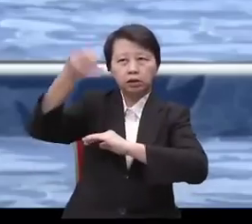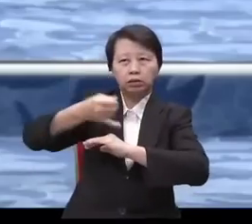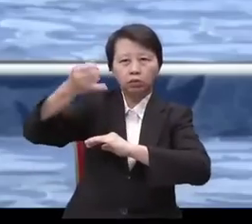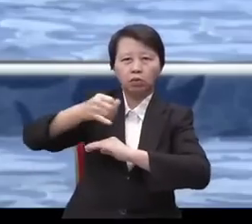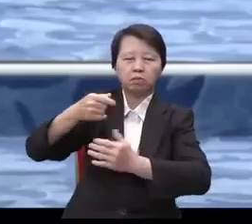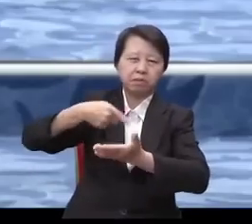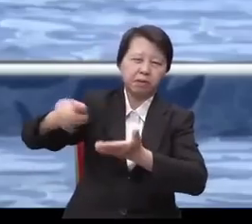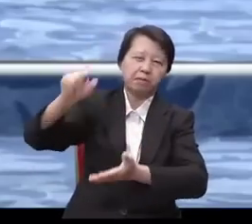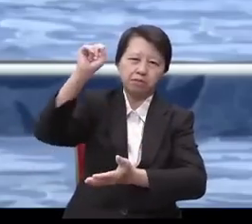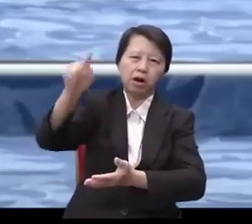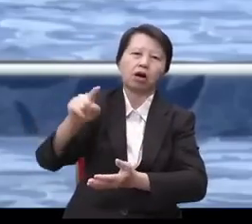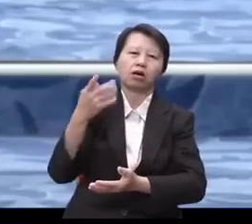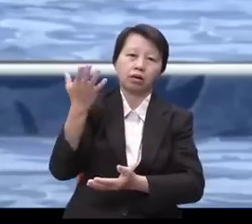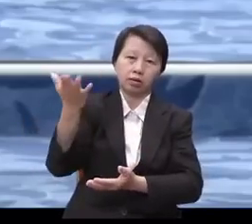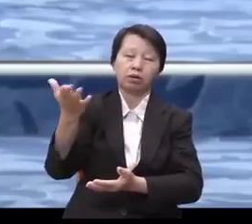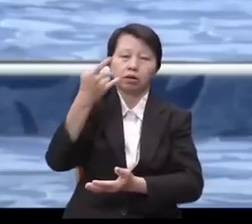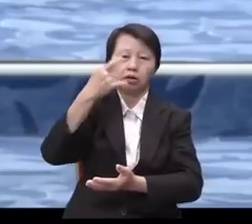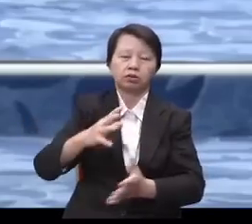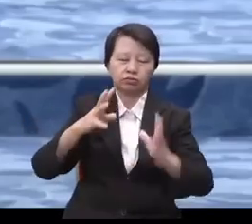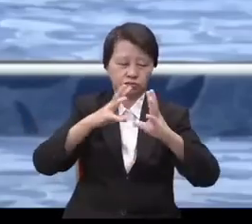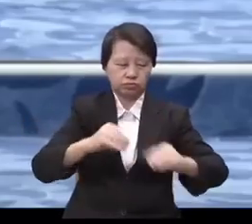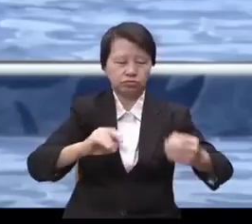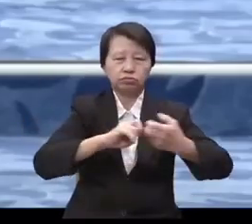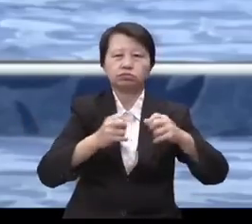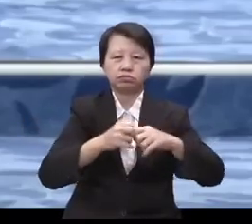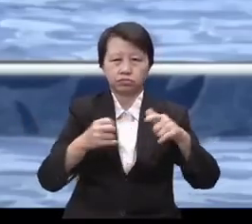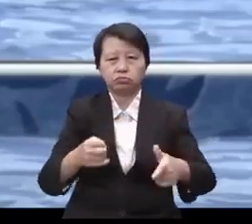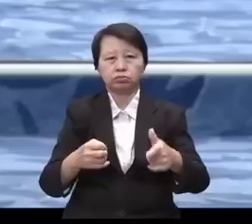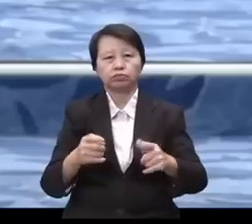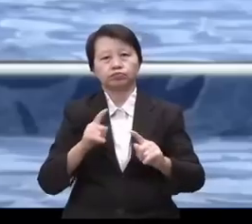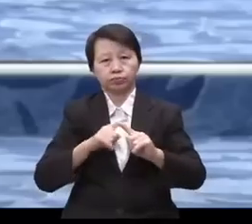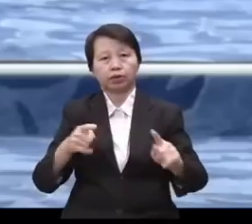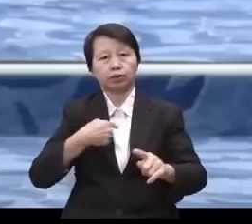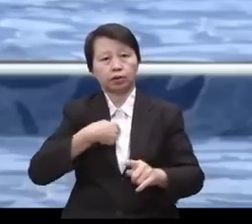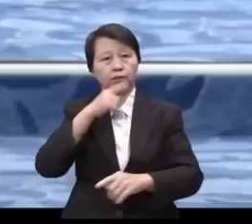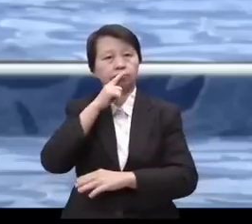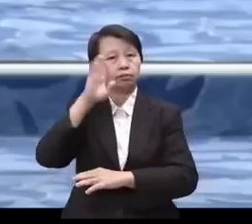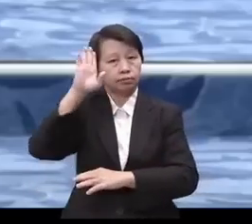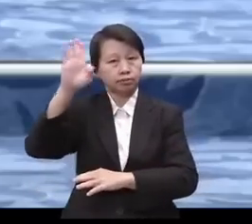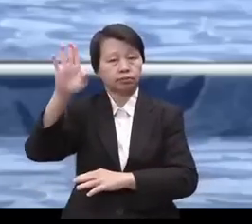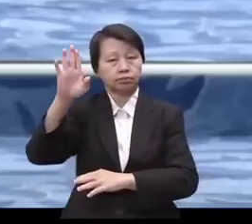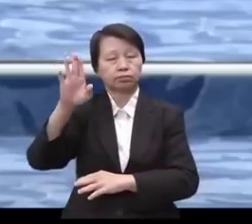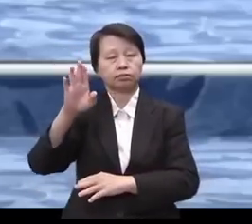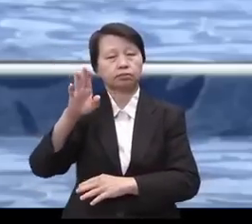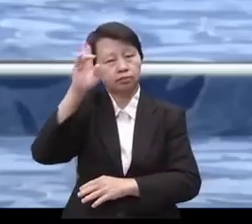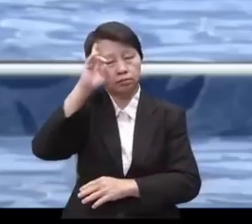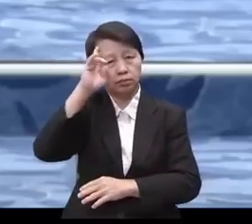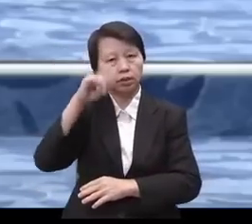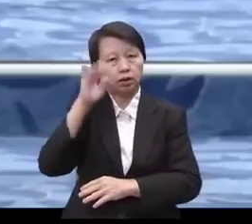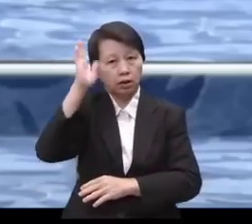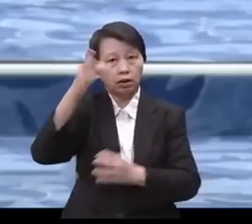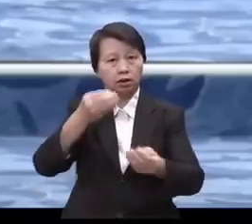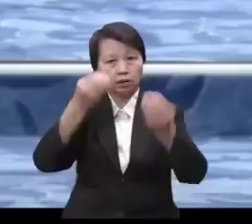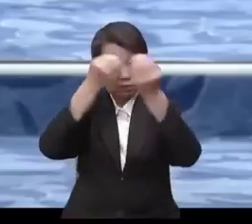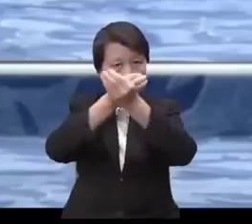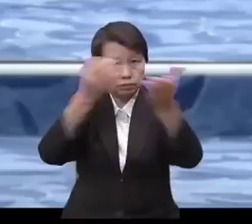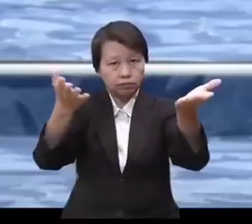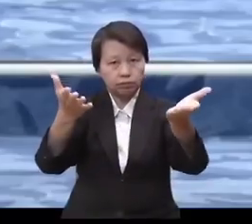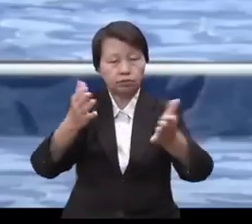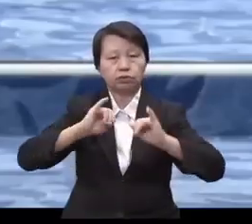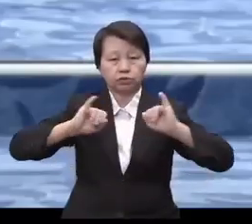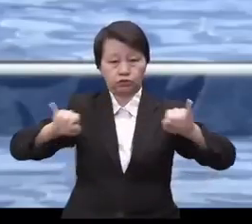beberapa dasar baru untuk menanganinya. Tetapi saya beri jaminan, seperti mana yang akan saya umumkan hari Jumaat